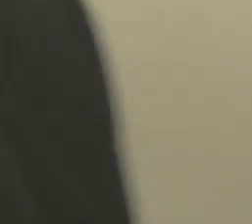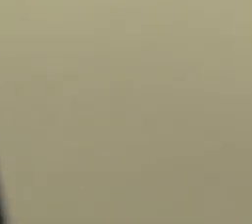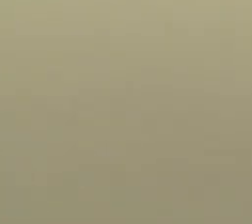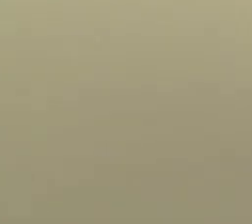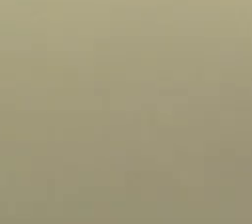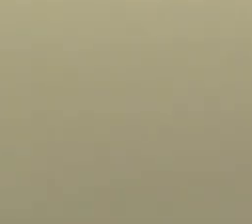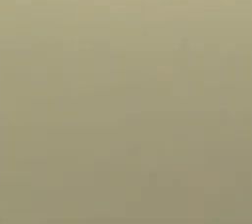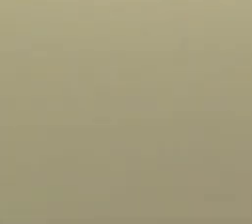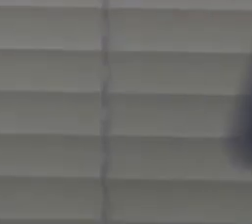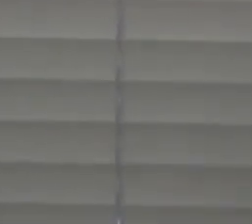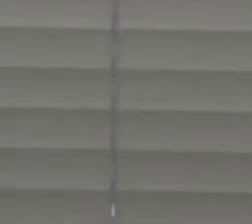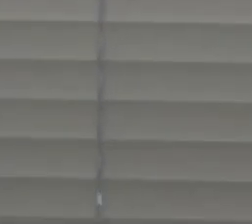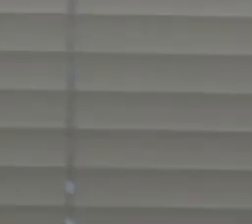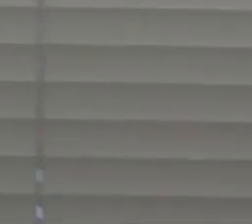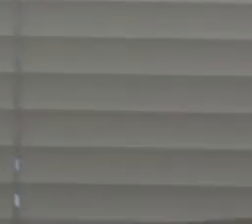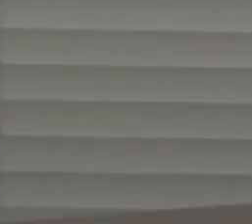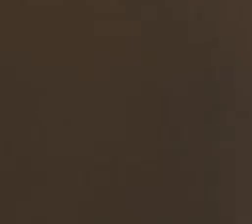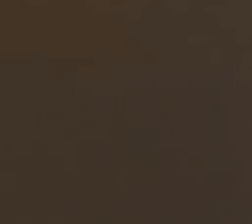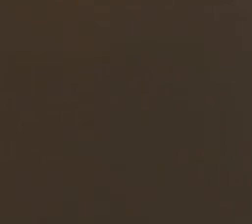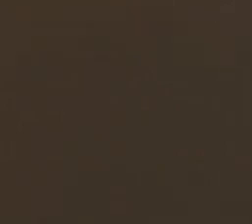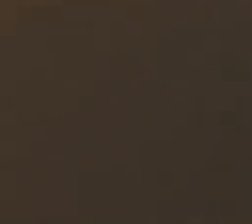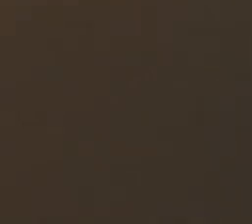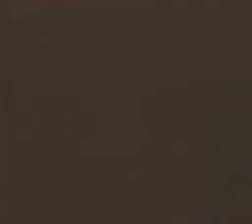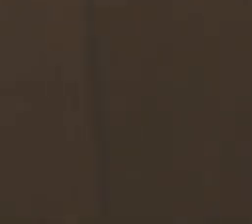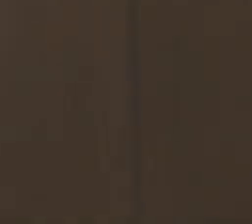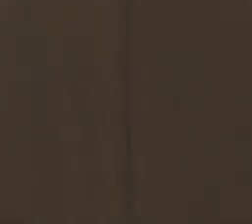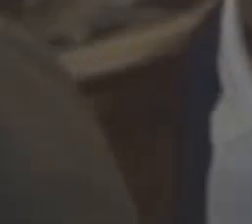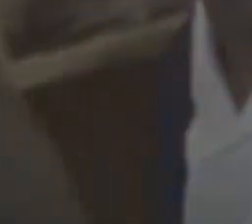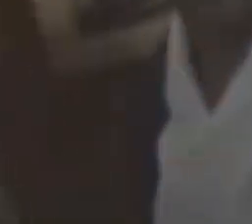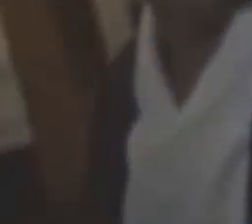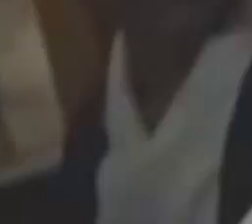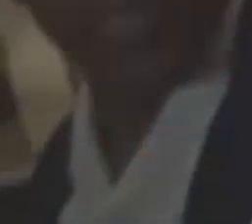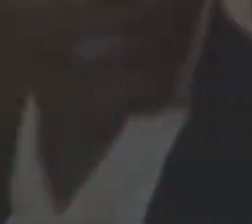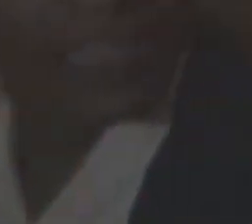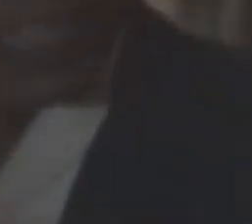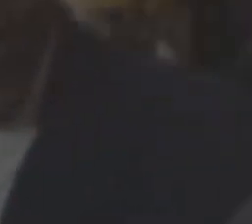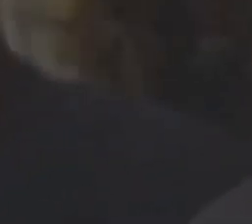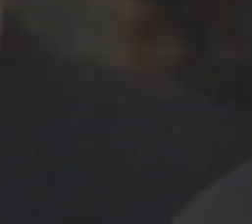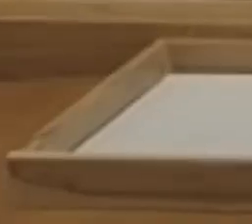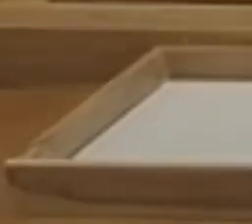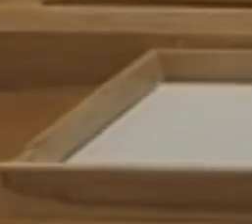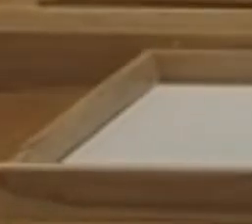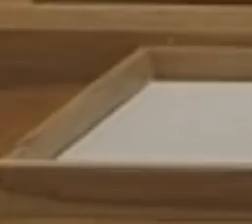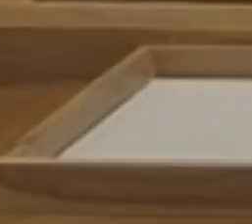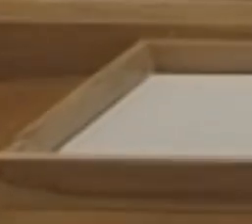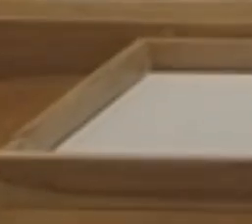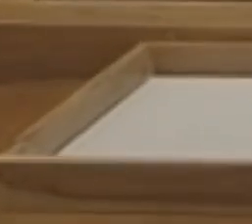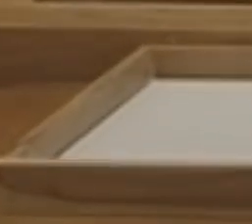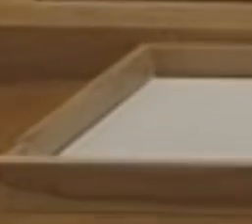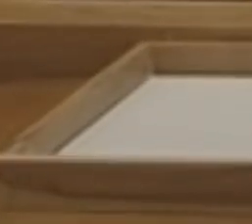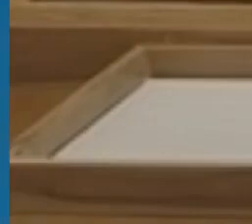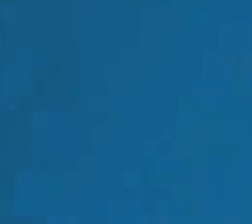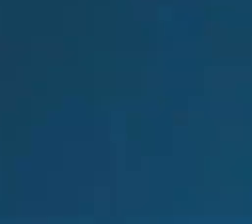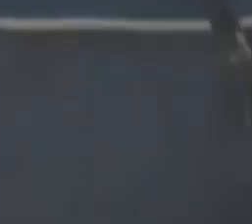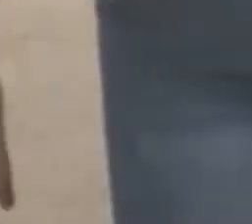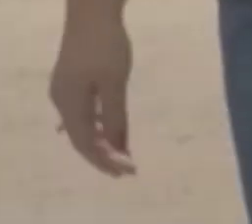נאשם כפוף לשימוע. חילופי האשמות בין פרקליטי נתניהו לבין היועץ מנדלבליט בעניין העברת חומרי